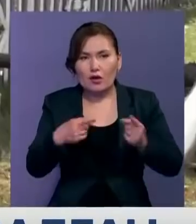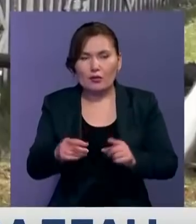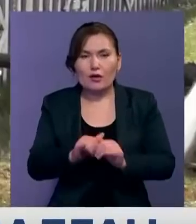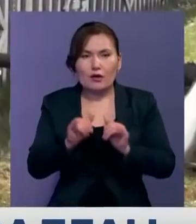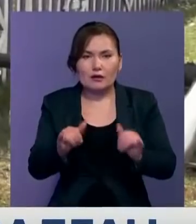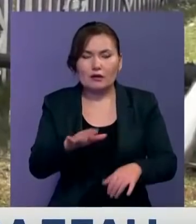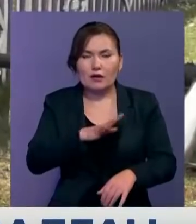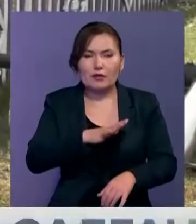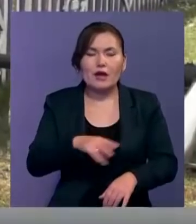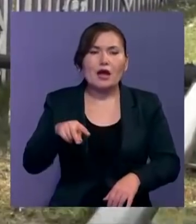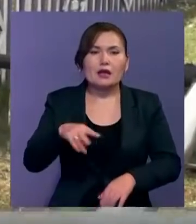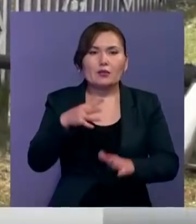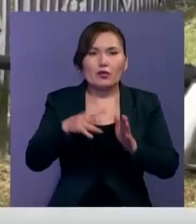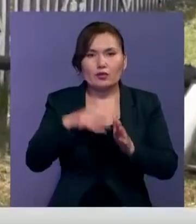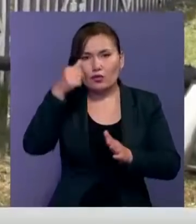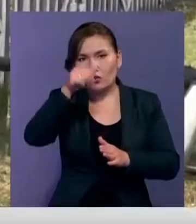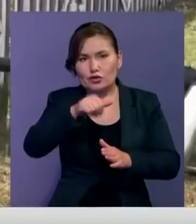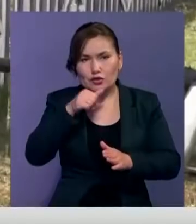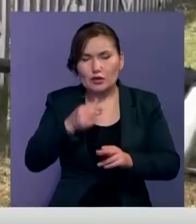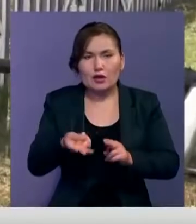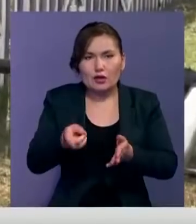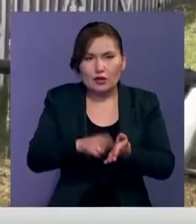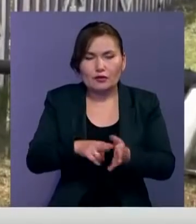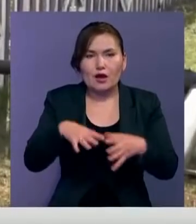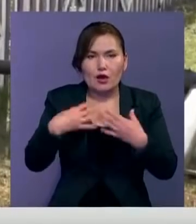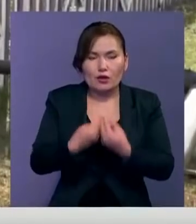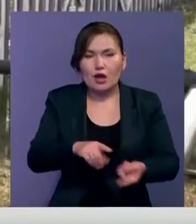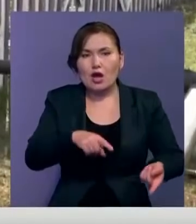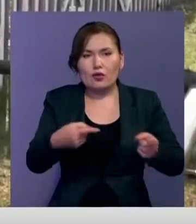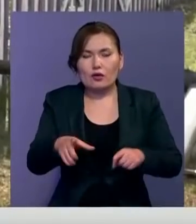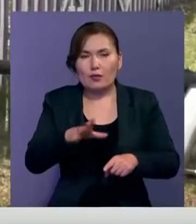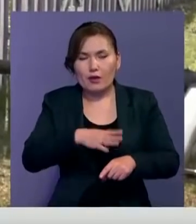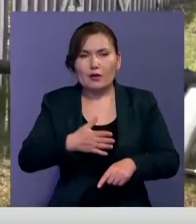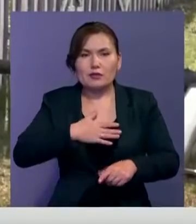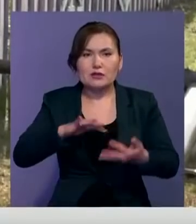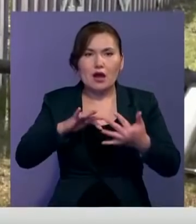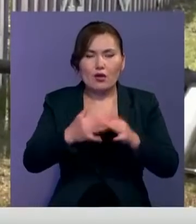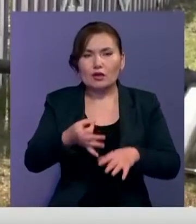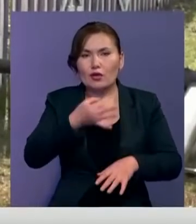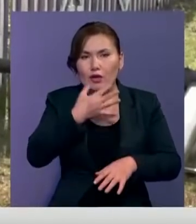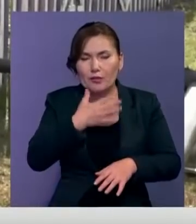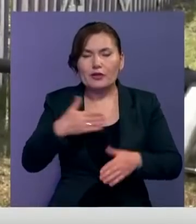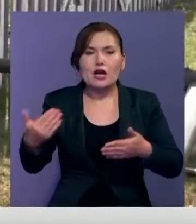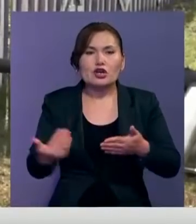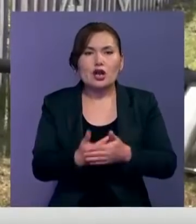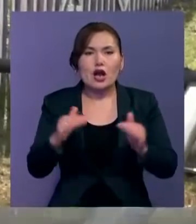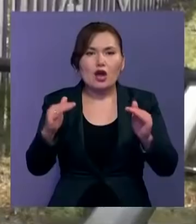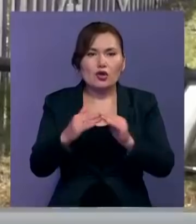2019 көшіп келдік. Онда қазір өзімізге ұнайды. Жаңа үй берді